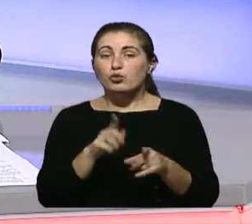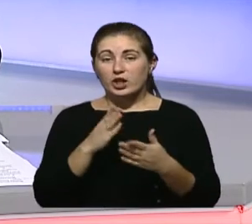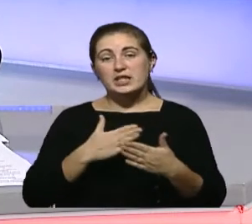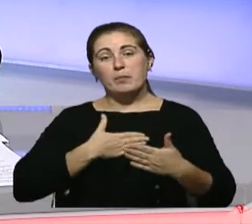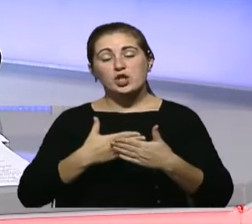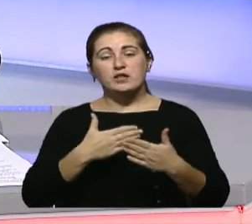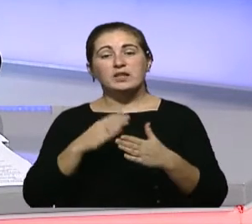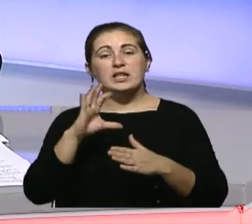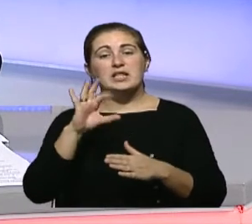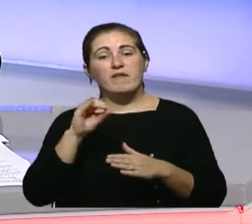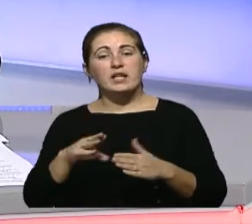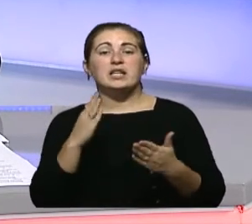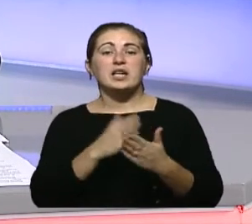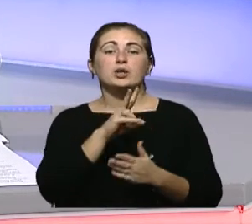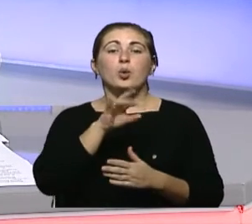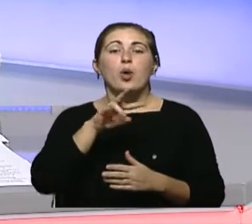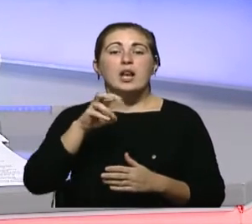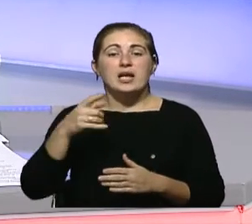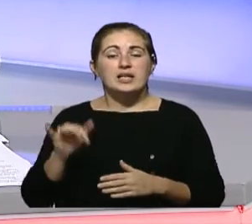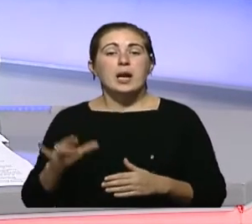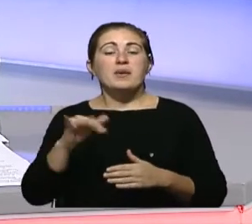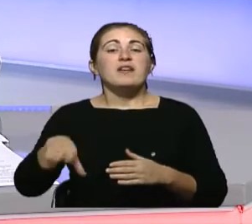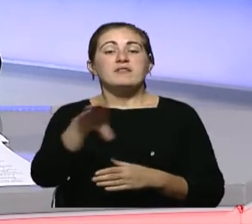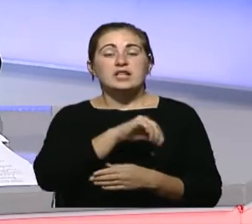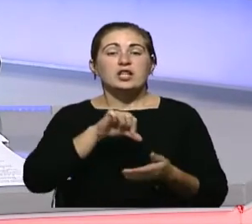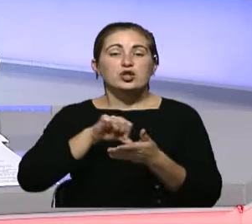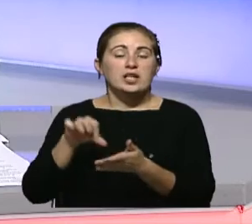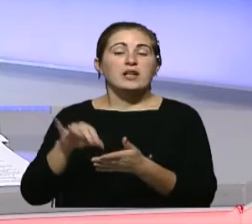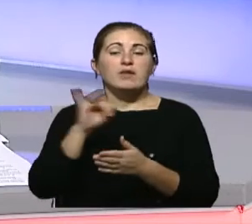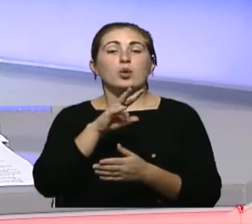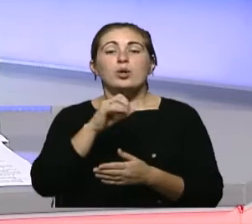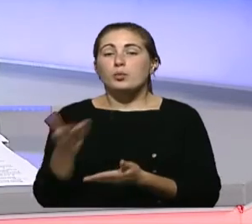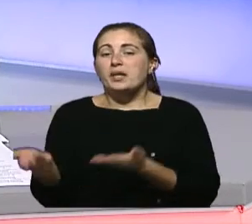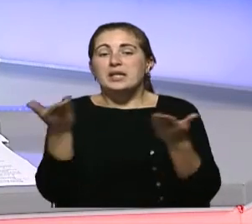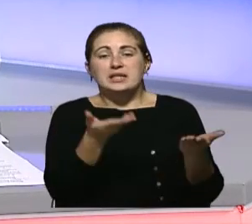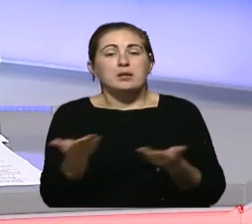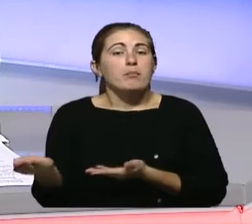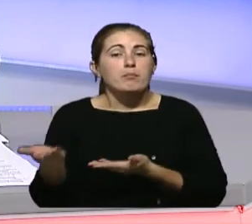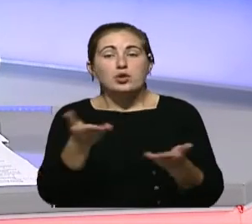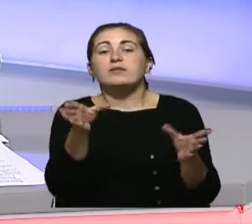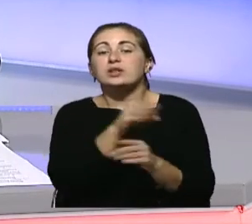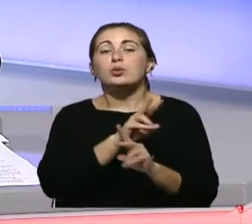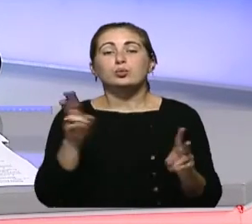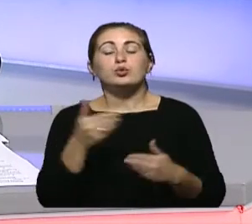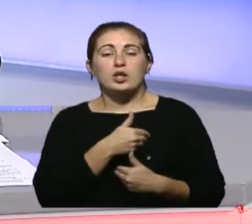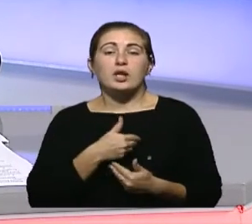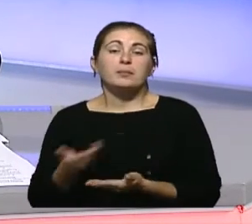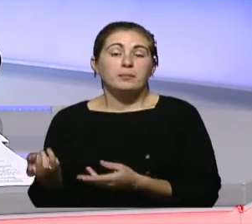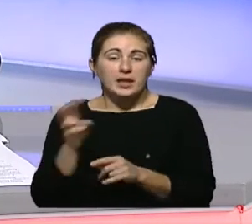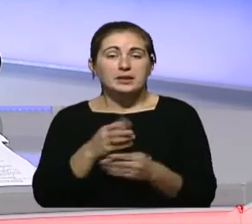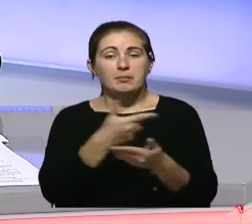общественный совет, есть коллегия, мы всех членов и общественного совета, и коллегии пригласили. Пожалуйста, все, кто желают, приходите, мы